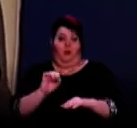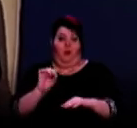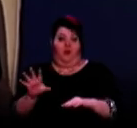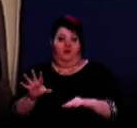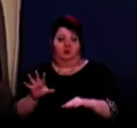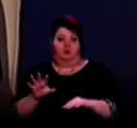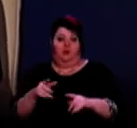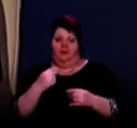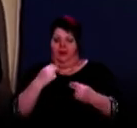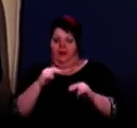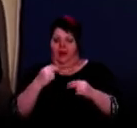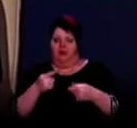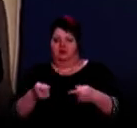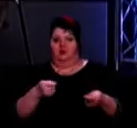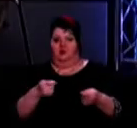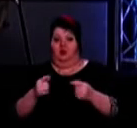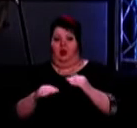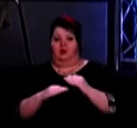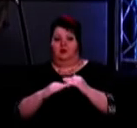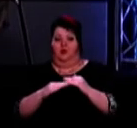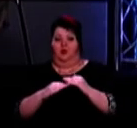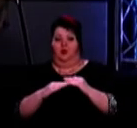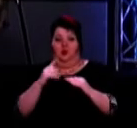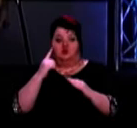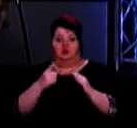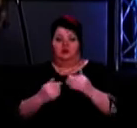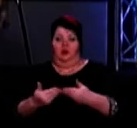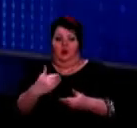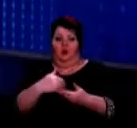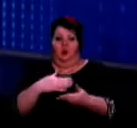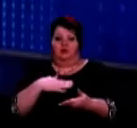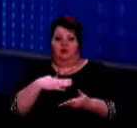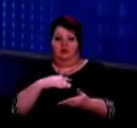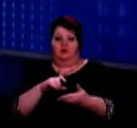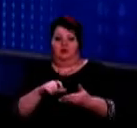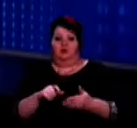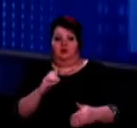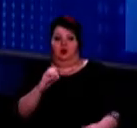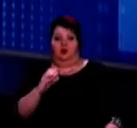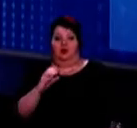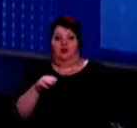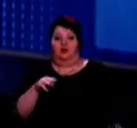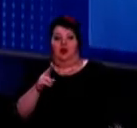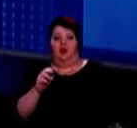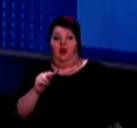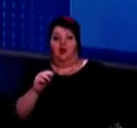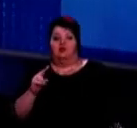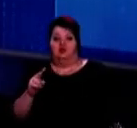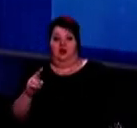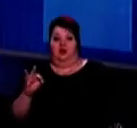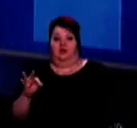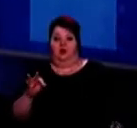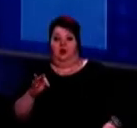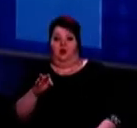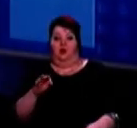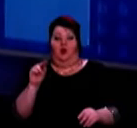товар? Це допоможе з'ясувати гостя нашої студії – Аліна Ткаченко, декан факультету товарознавства, торгівлі